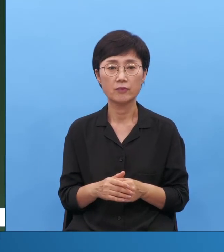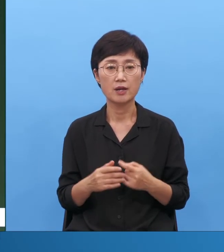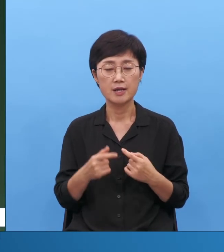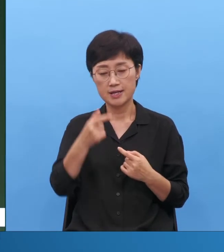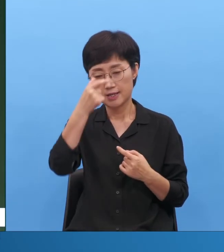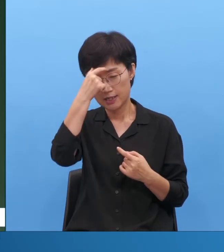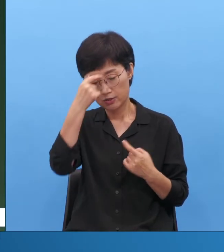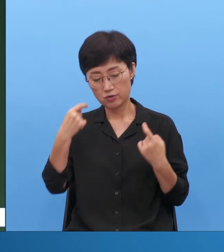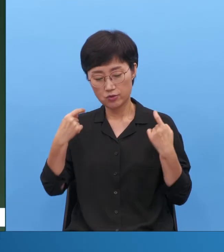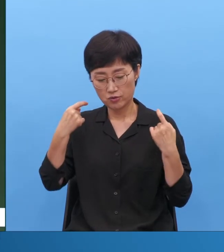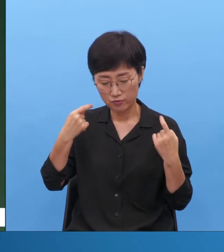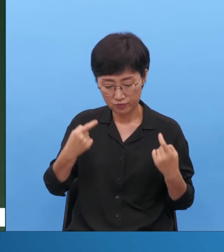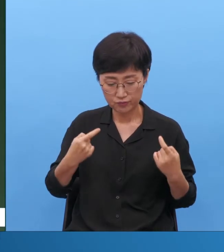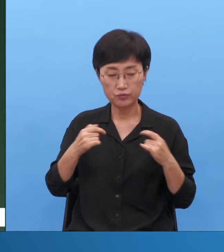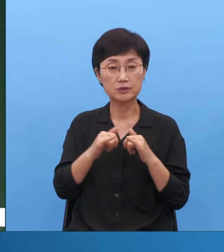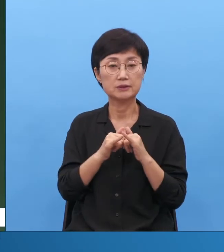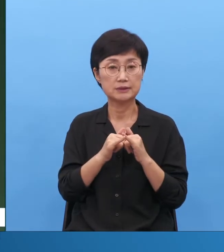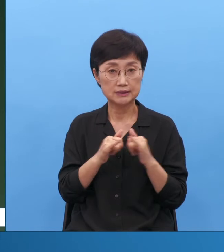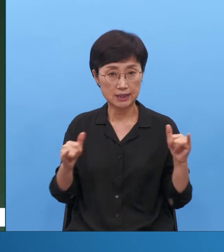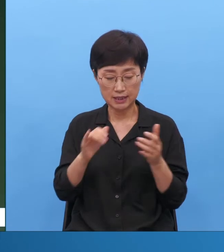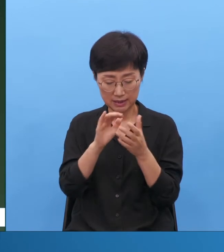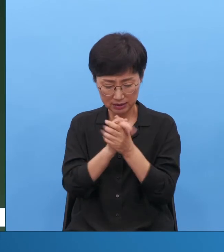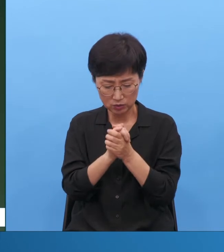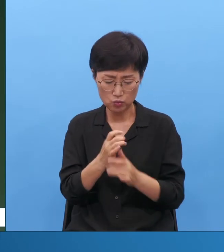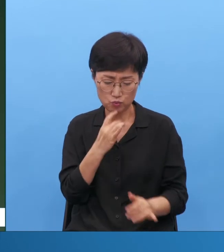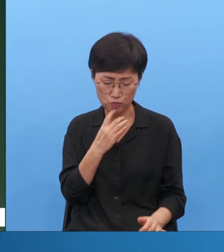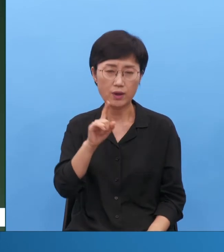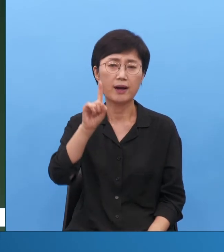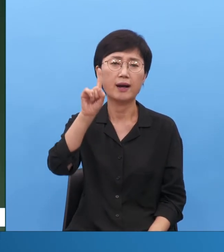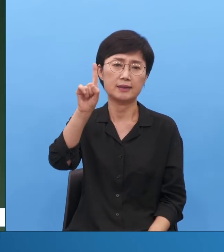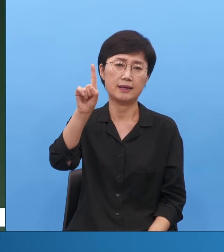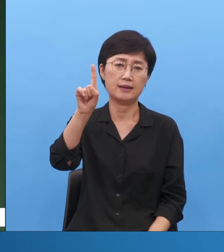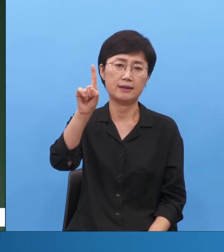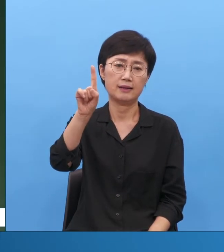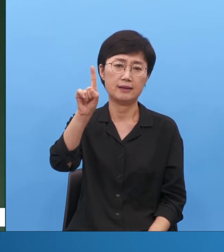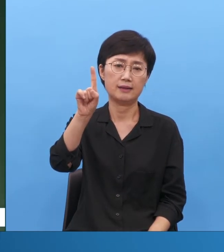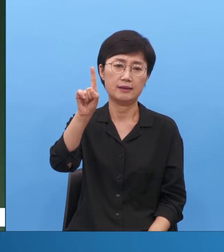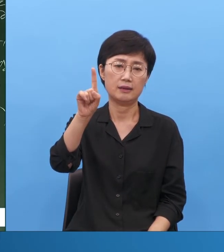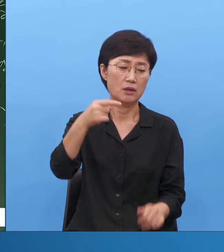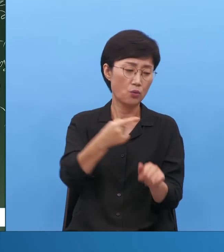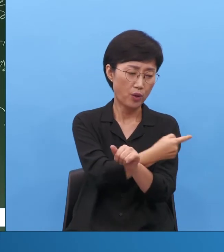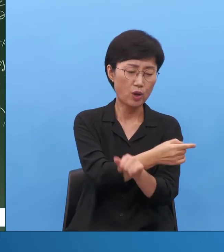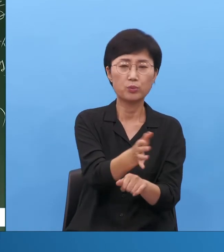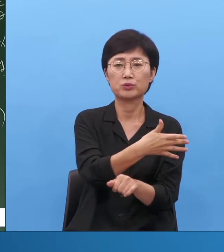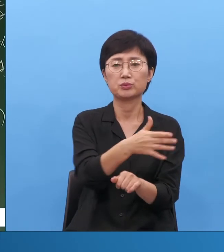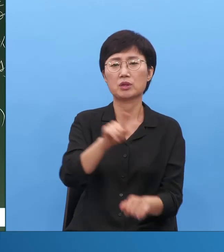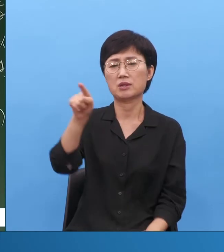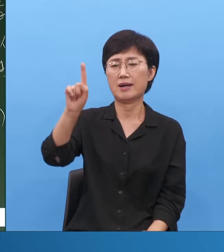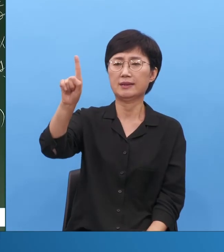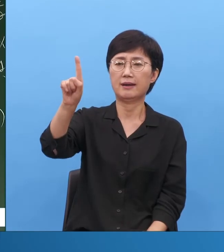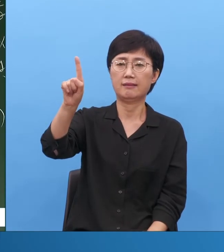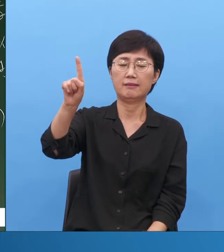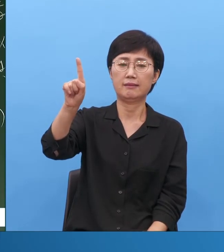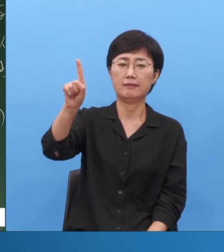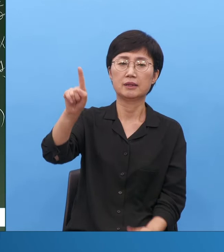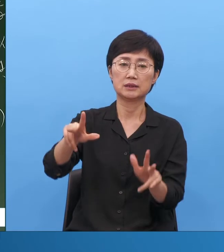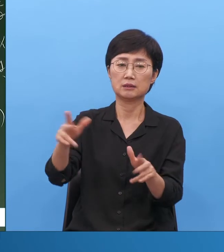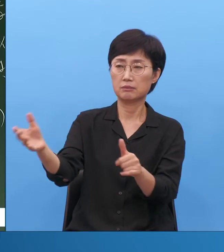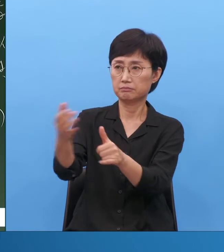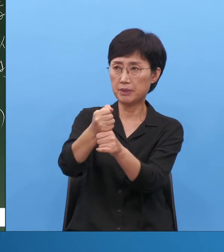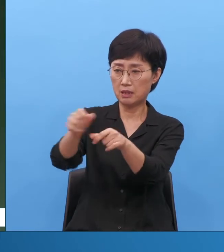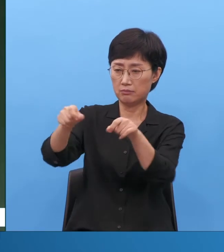순례자들은 한 가지만 기도했던 사실. 이것만 기도했어요. 다른 걸 기도하지 않았어요. 이거 절대 놓치면 안 돼요. 지금부터